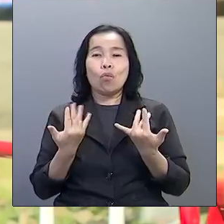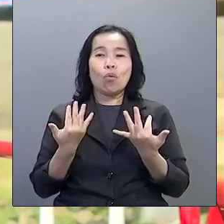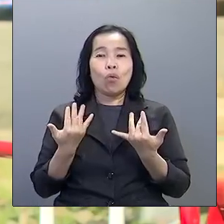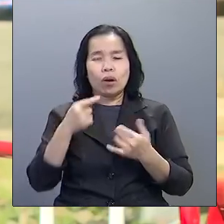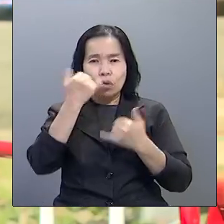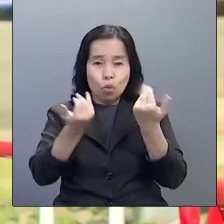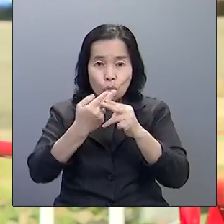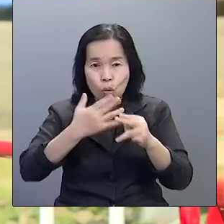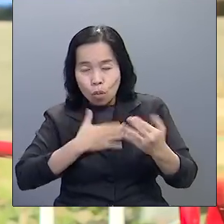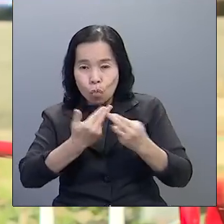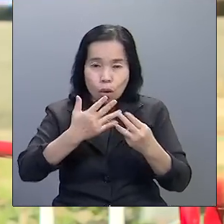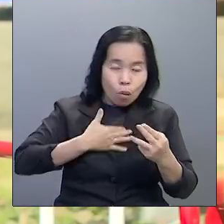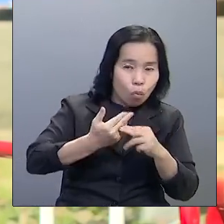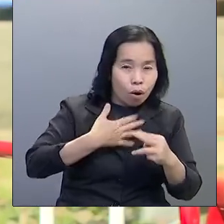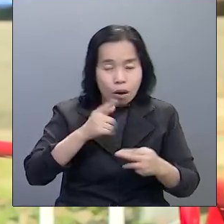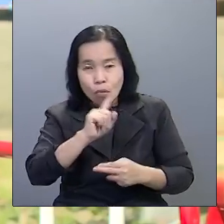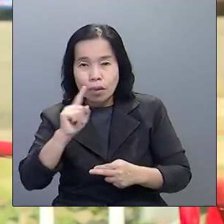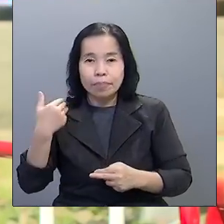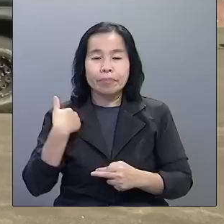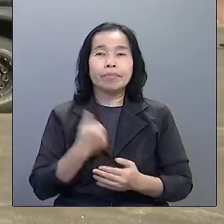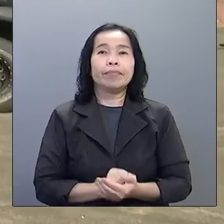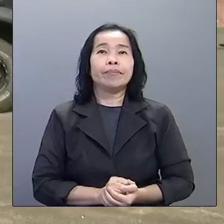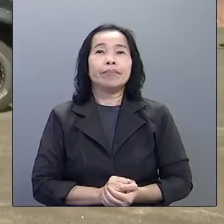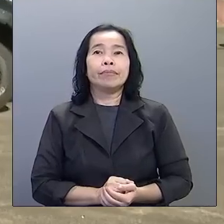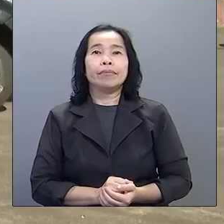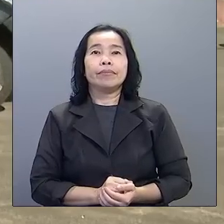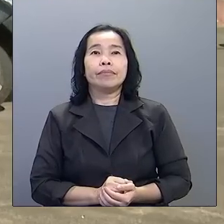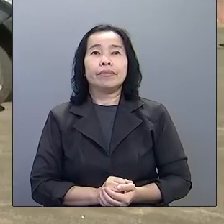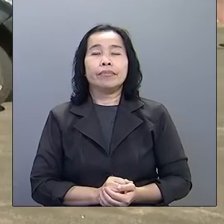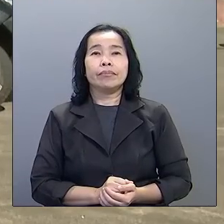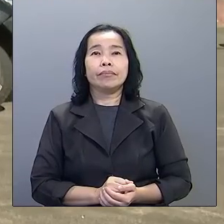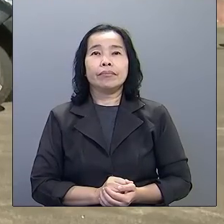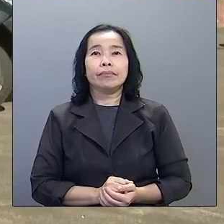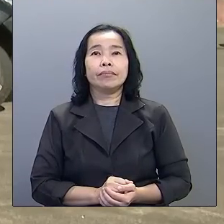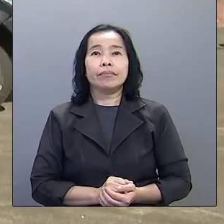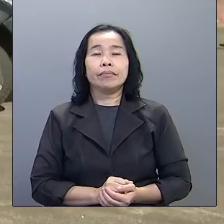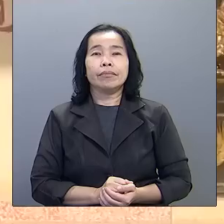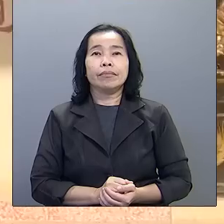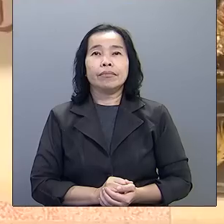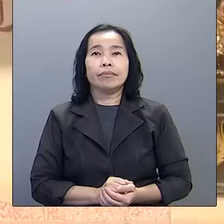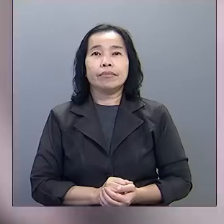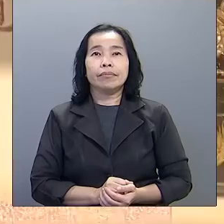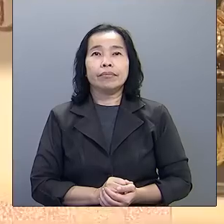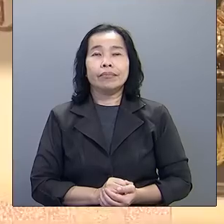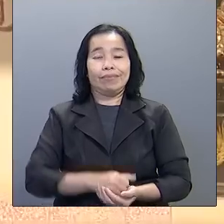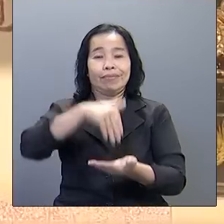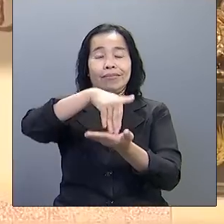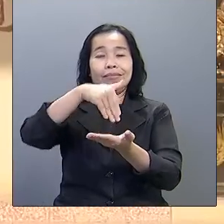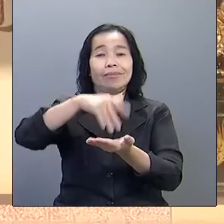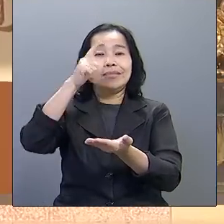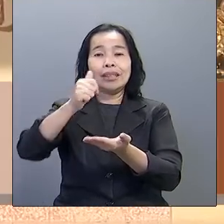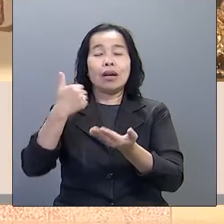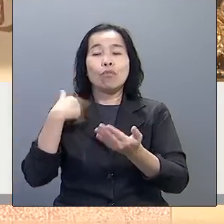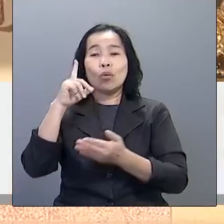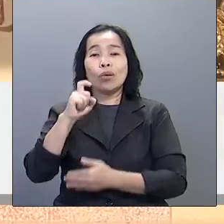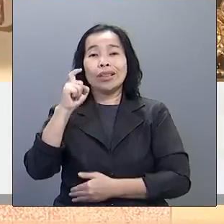าใช่ลูกใช่หลานใช่ญาติของตนเองหรือไม่ครับ จุดนี้นะครับจะเป็นจุดหลักในการรับร่